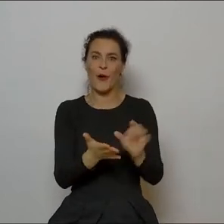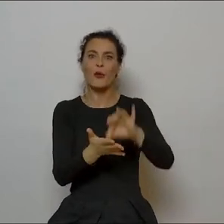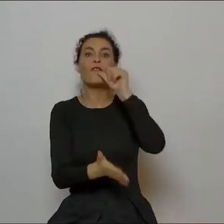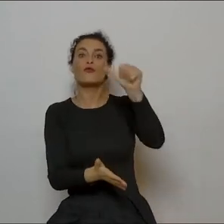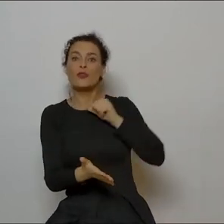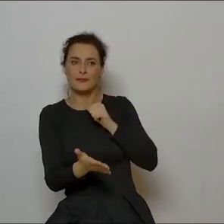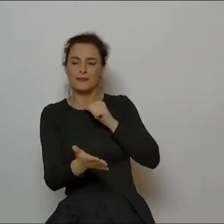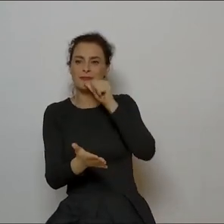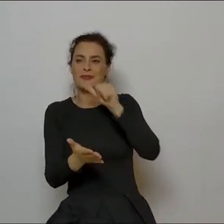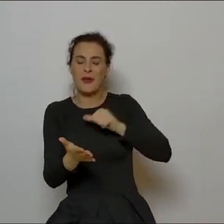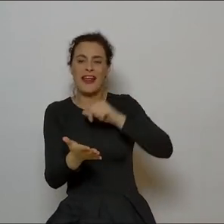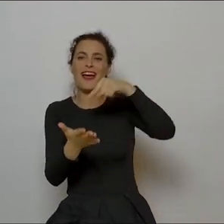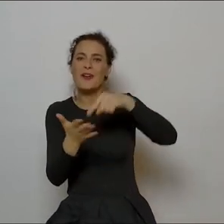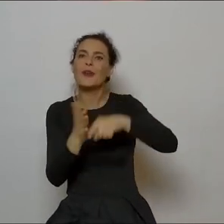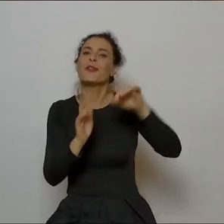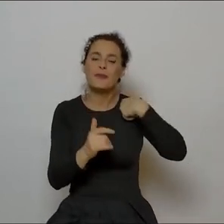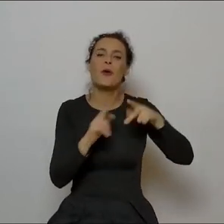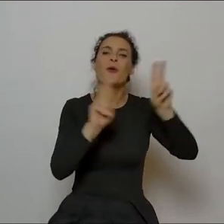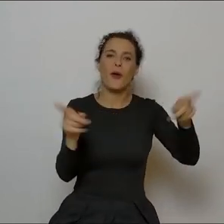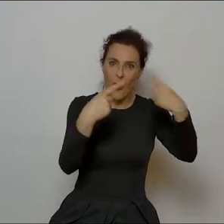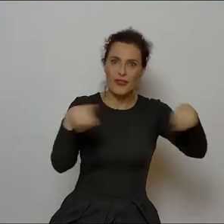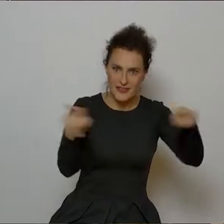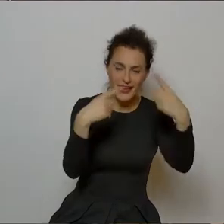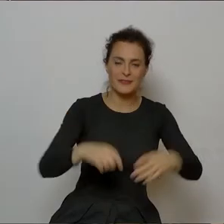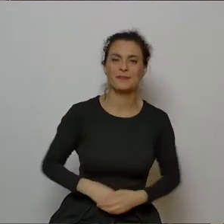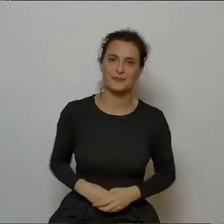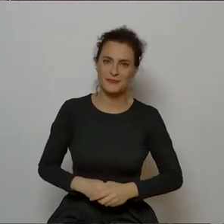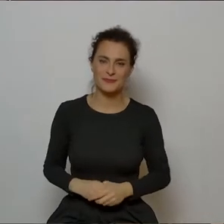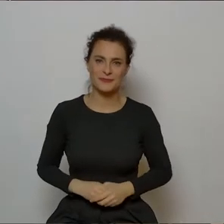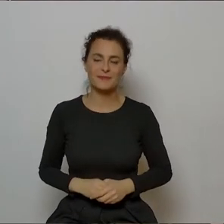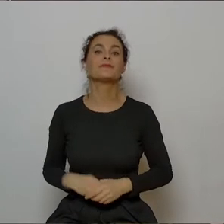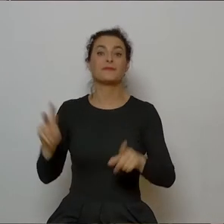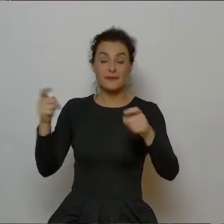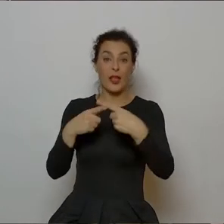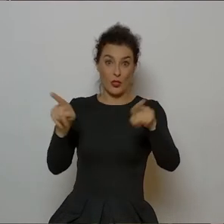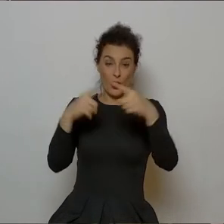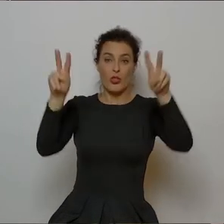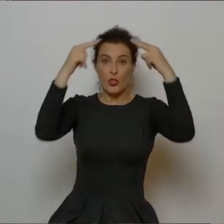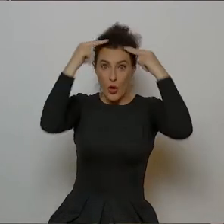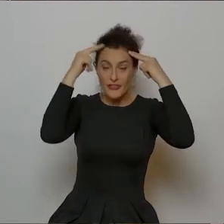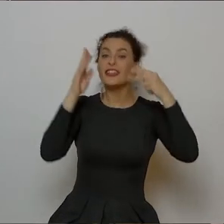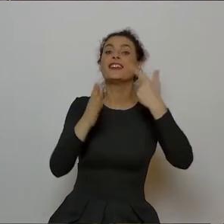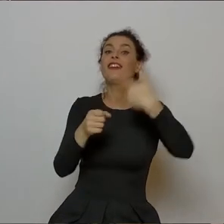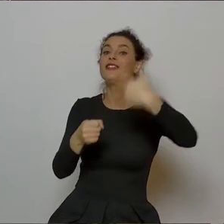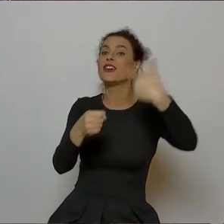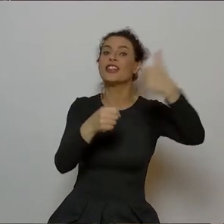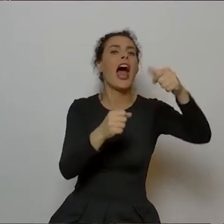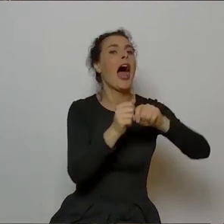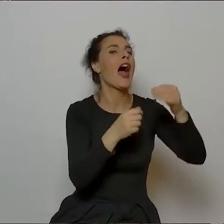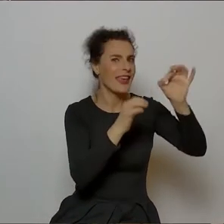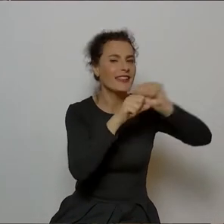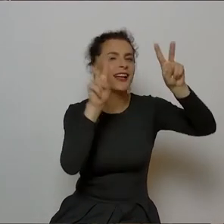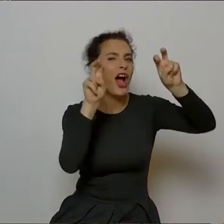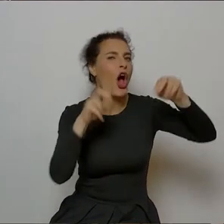premiera płyty i koncert. Mateusz Kluza, płyta Norwid 21. Czy tam jest rozebrana? Nie, nie ma